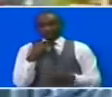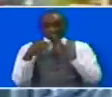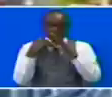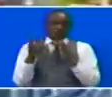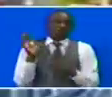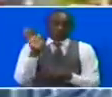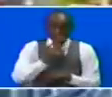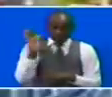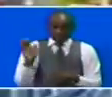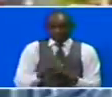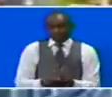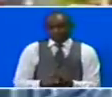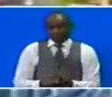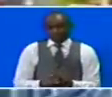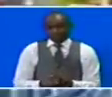Wiper.